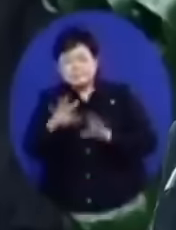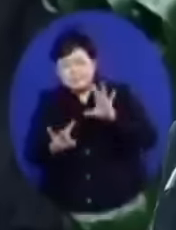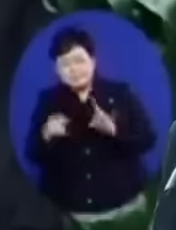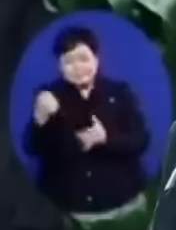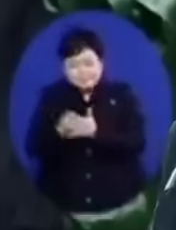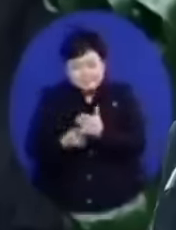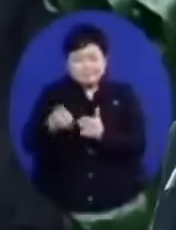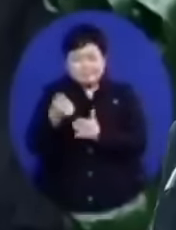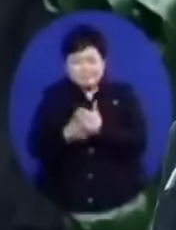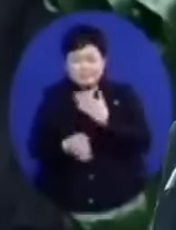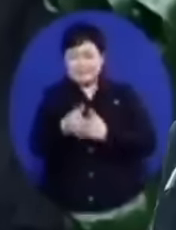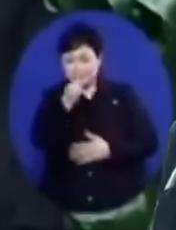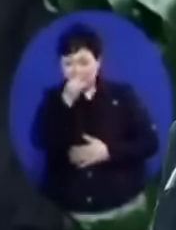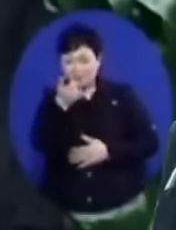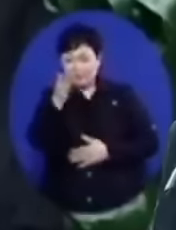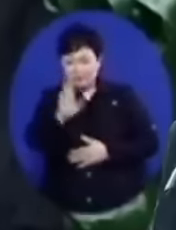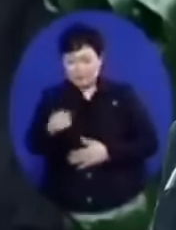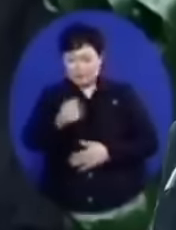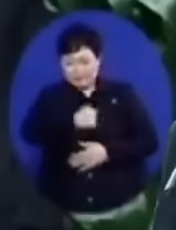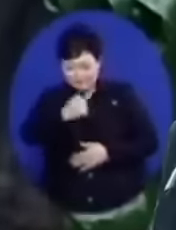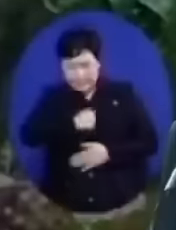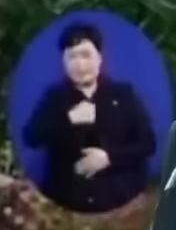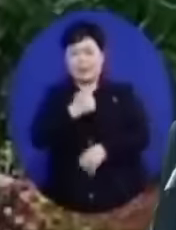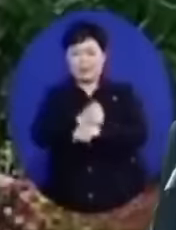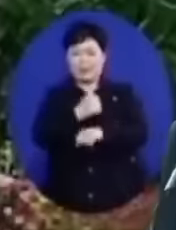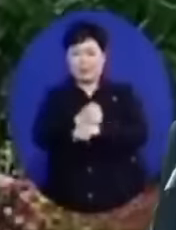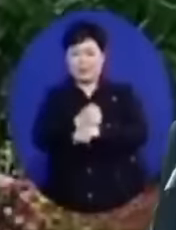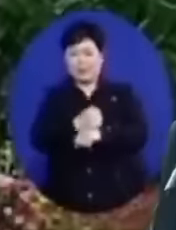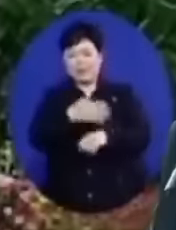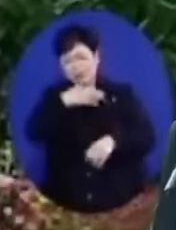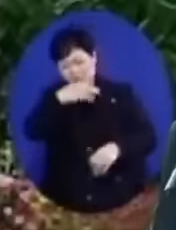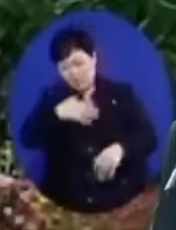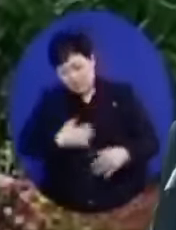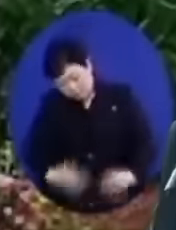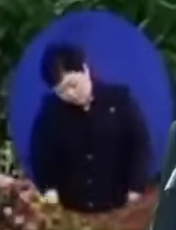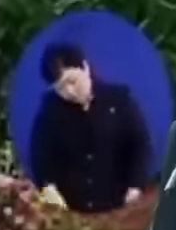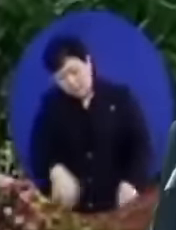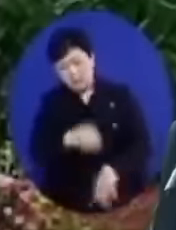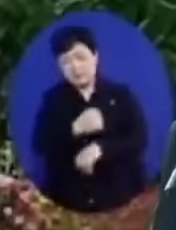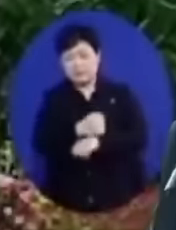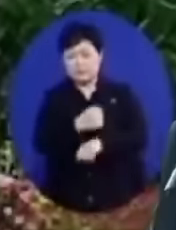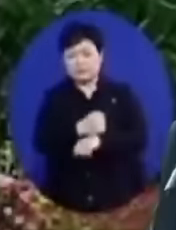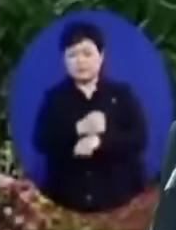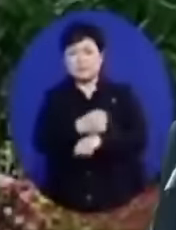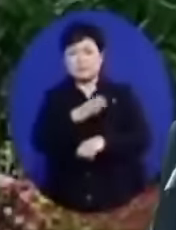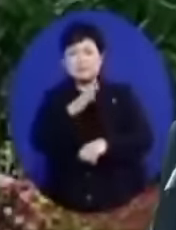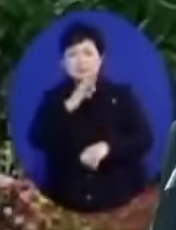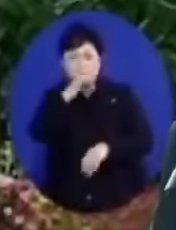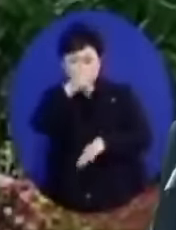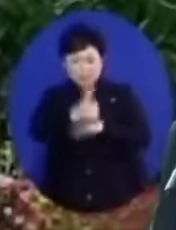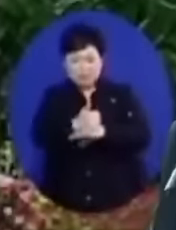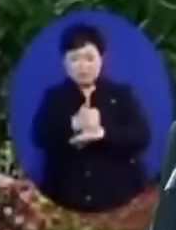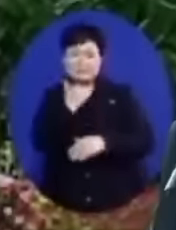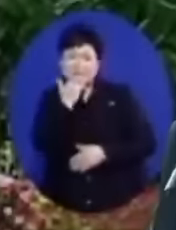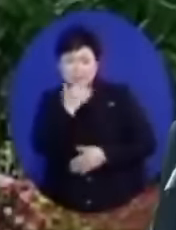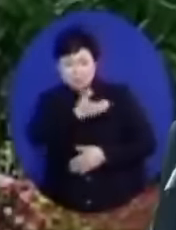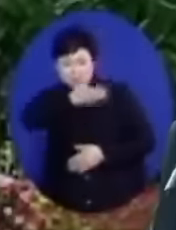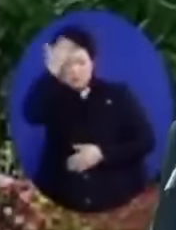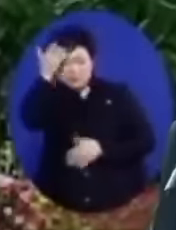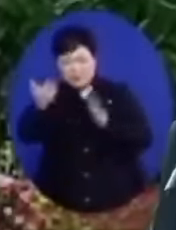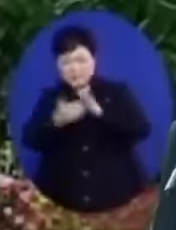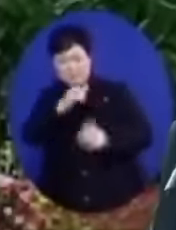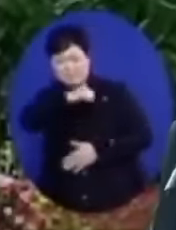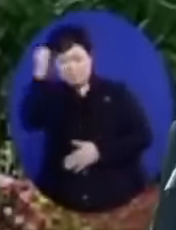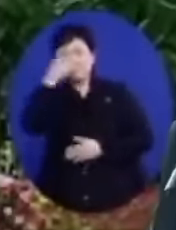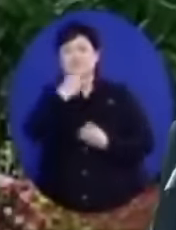모릅니다. 그러나 답답하고 힘이 드는 기다림의 형별은 결국 꿈이 성취되는